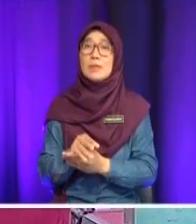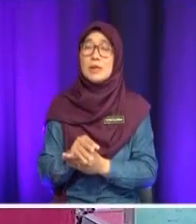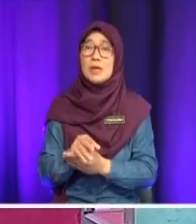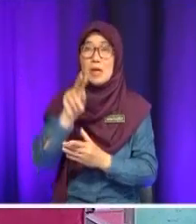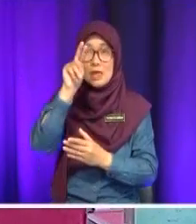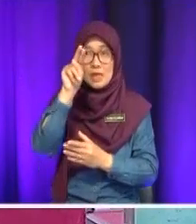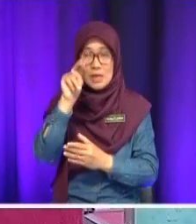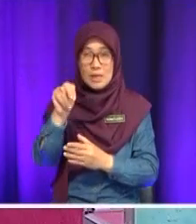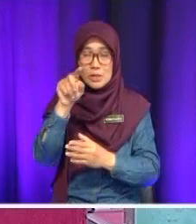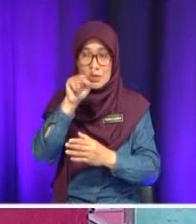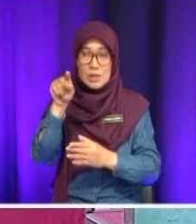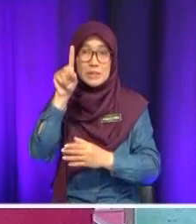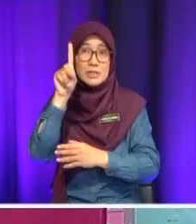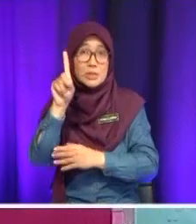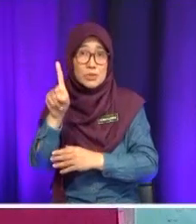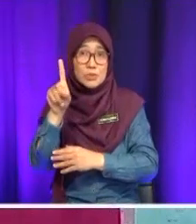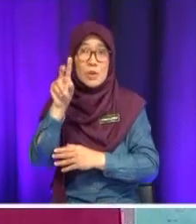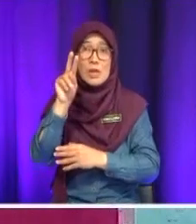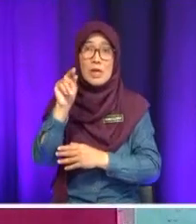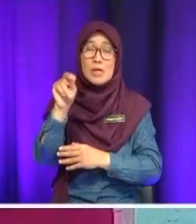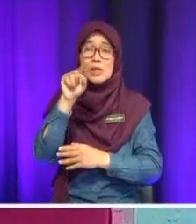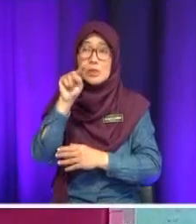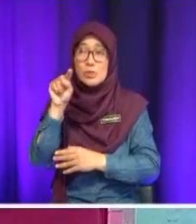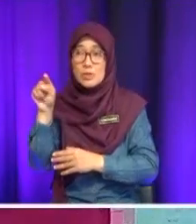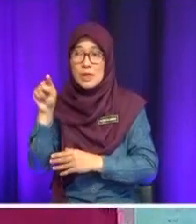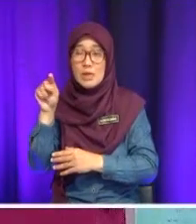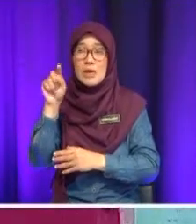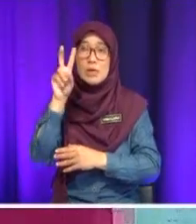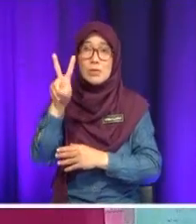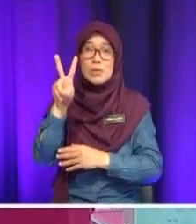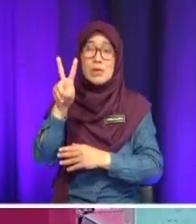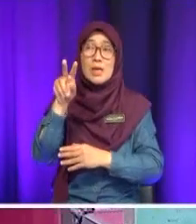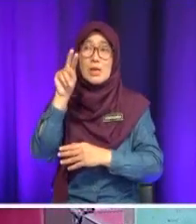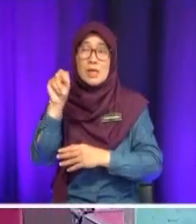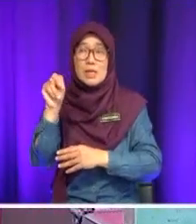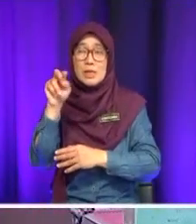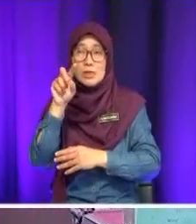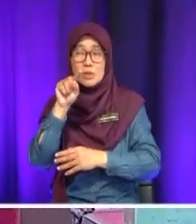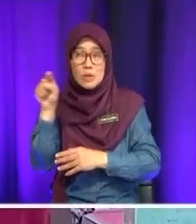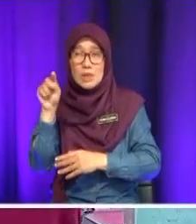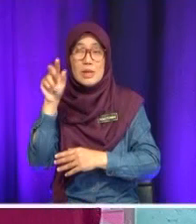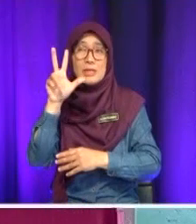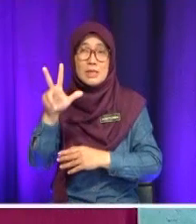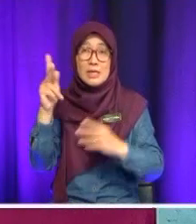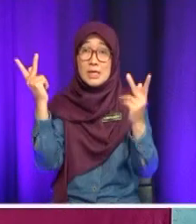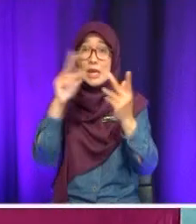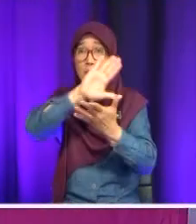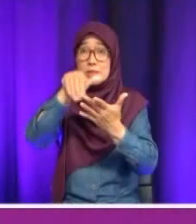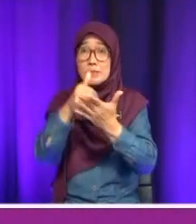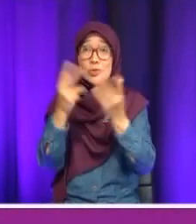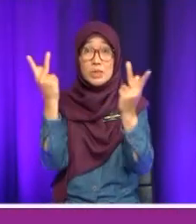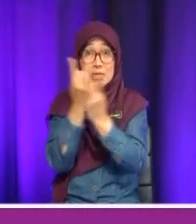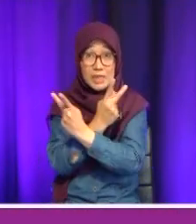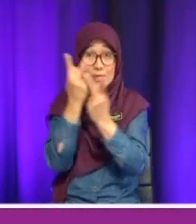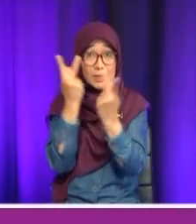dan seterusnya darah 3 darah 2 dan darat 1 Oke jadi di situlah kita dapat family